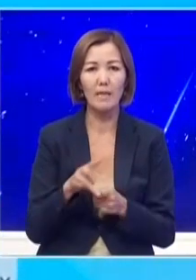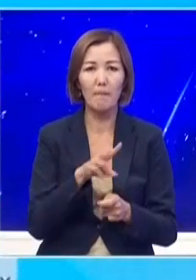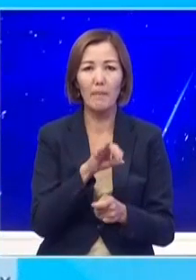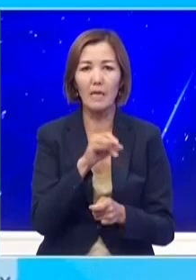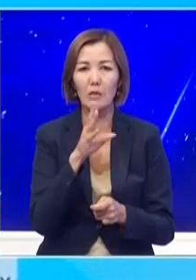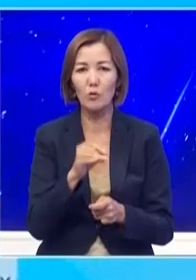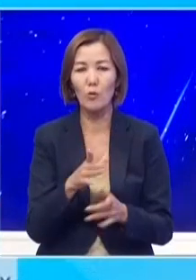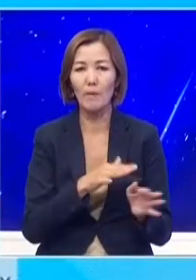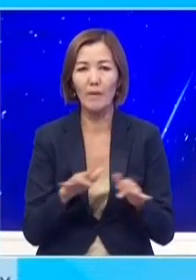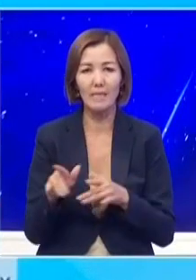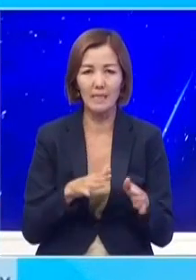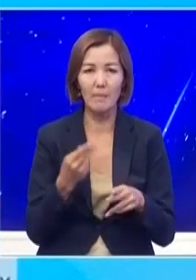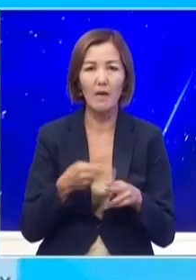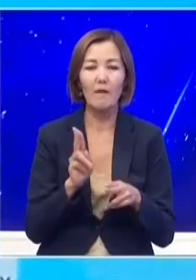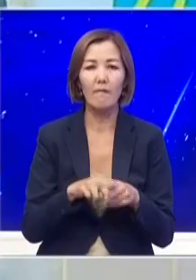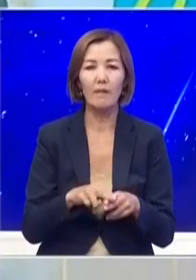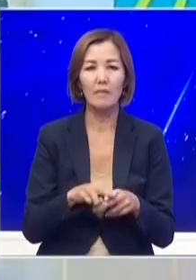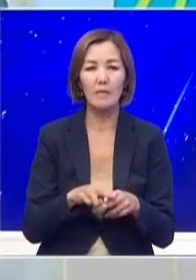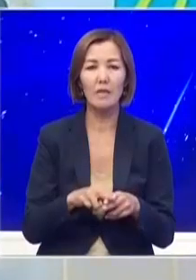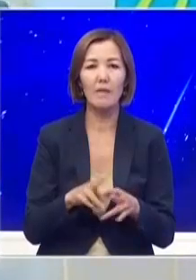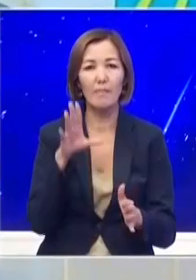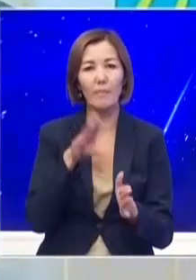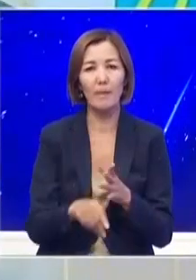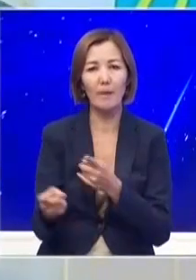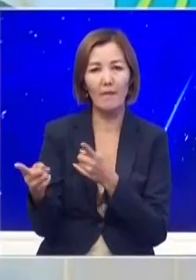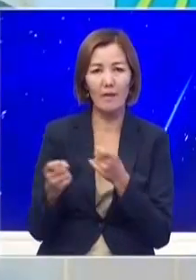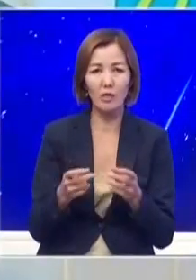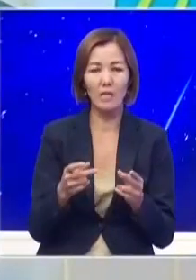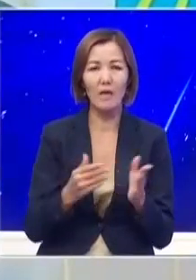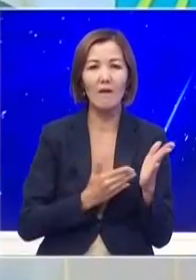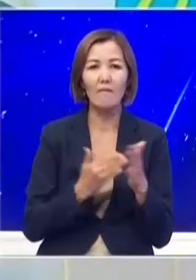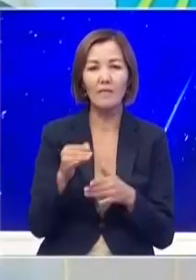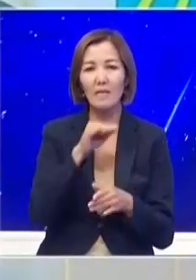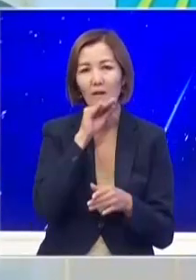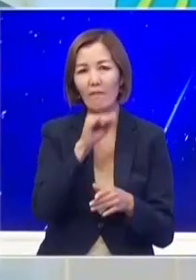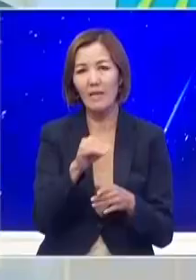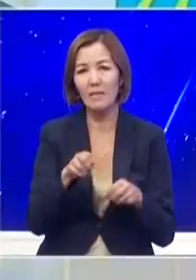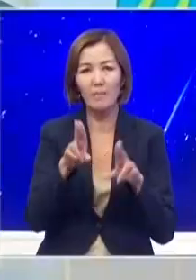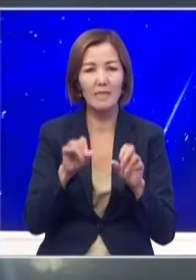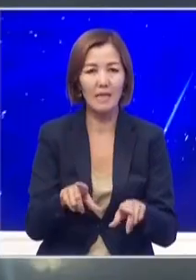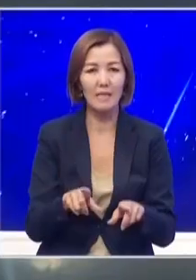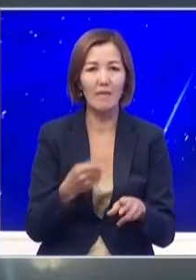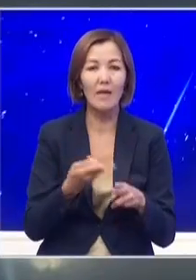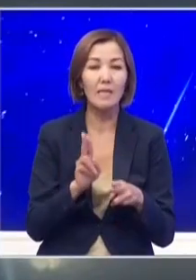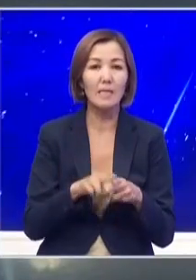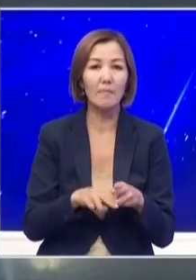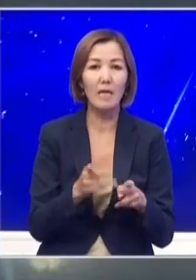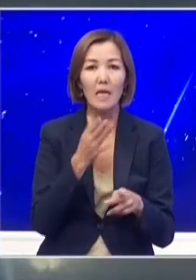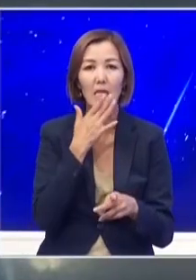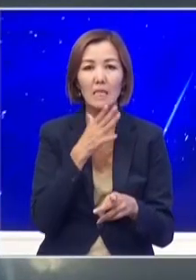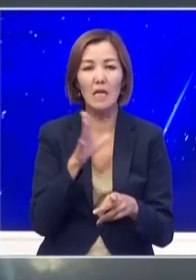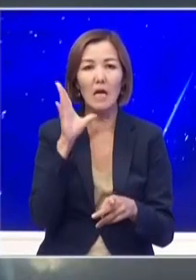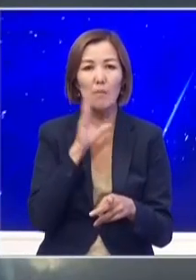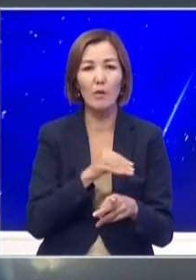управлении миграционными процессами, в том числе привлечение в страну высококвалифицированных специалистов. Так теперь